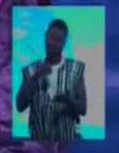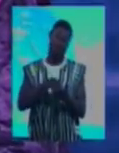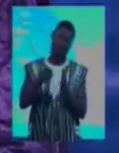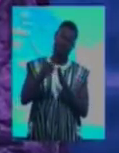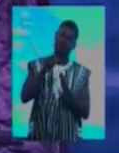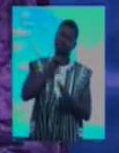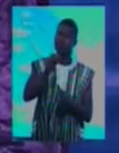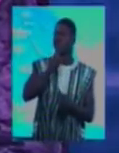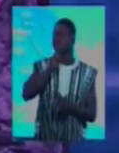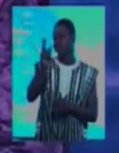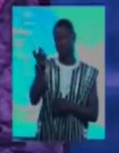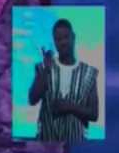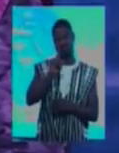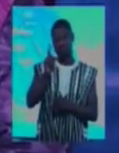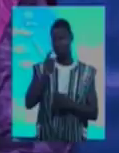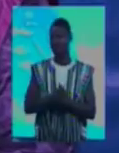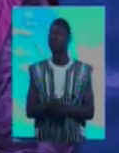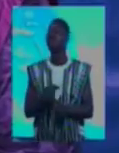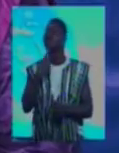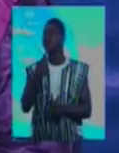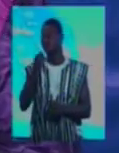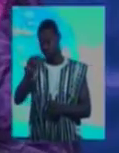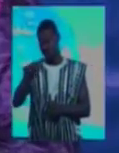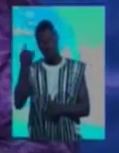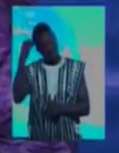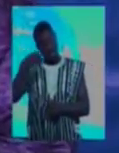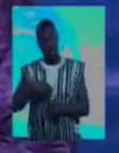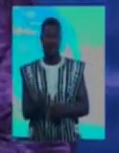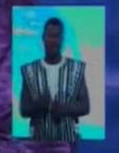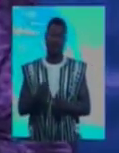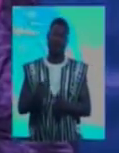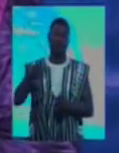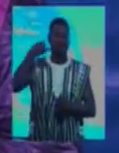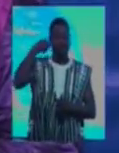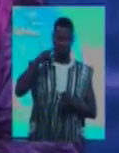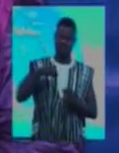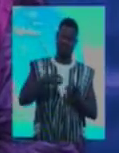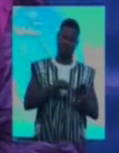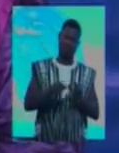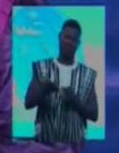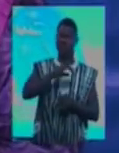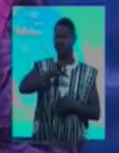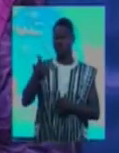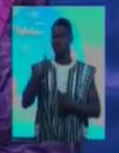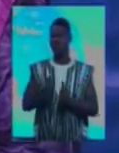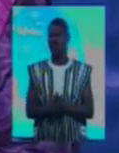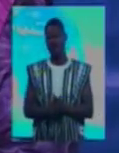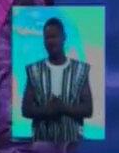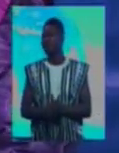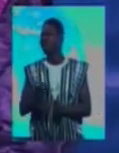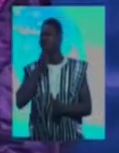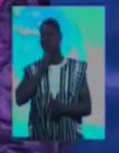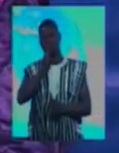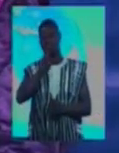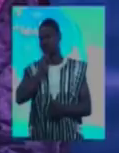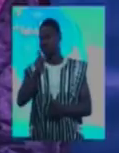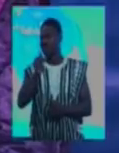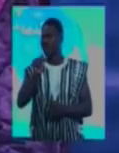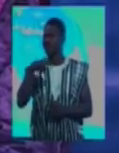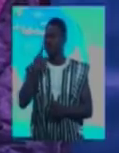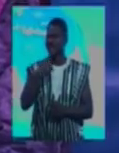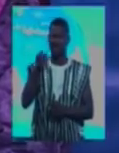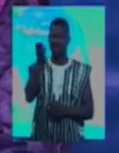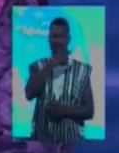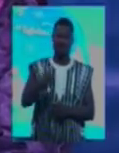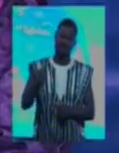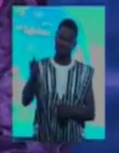encore. Hein, on dit oui, il y a les tablettes, il y a les smartphones et tout. Ça, c'est pas une réalité qui concerne encore